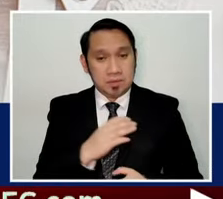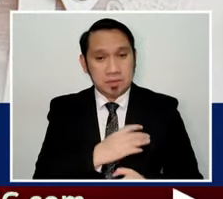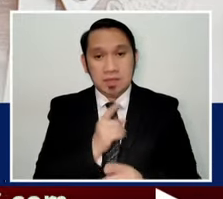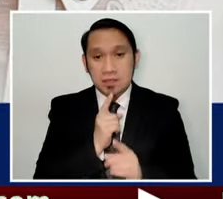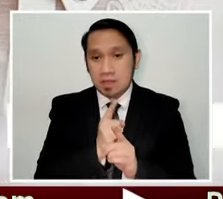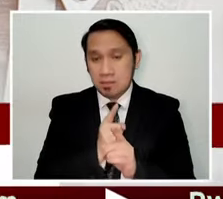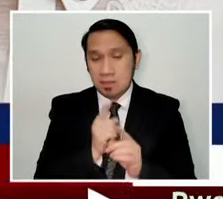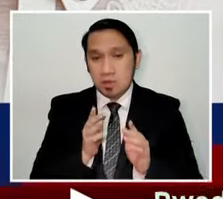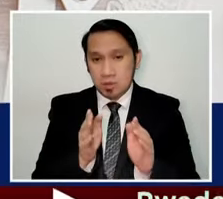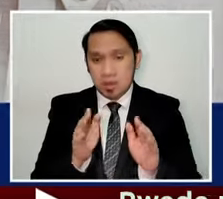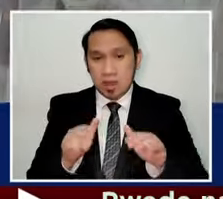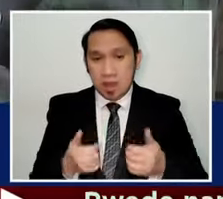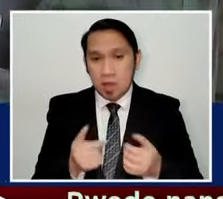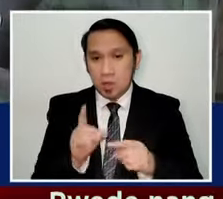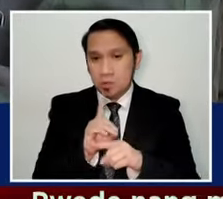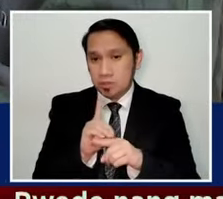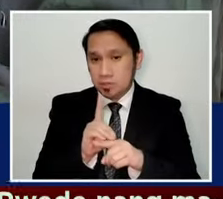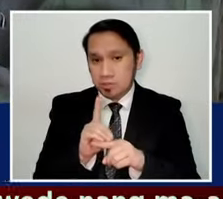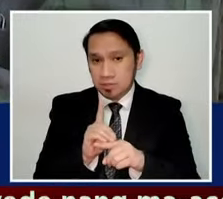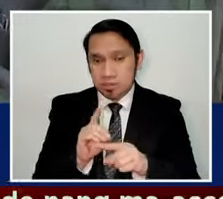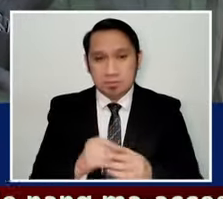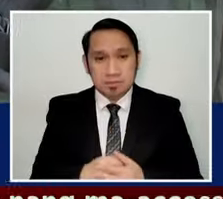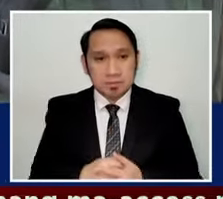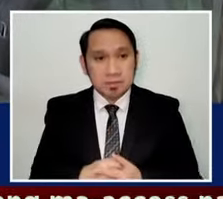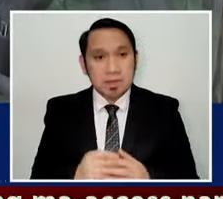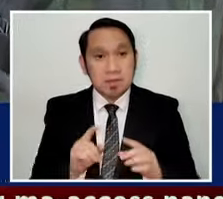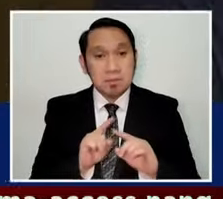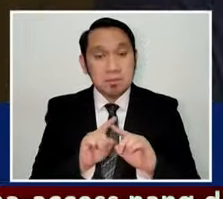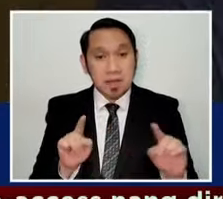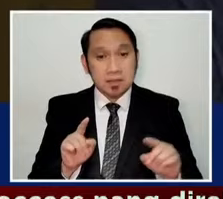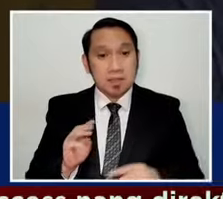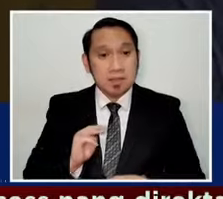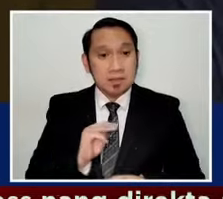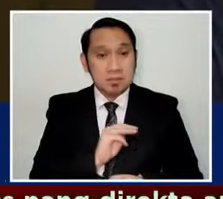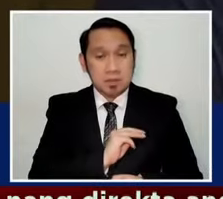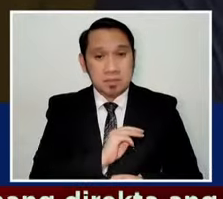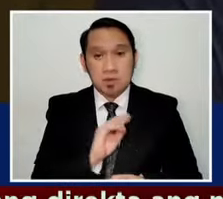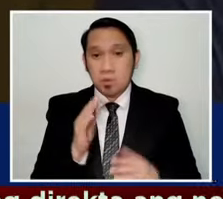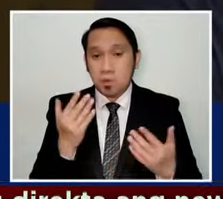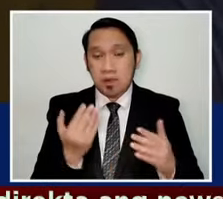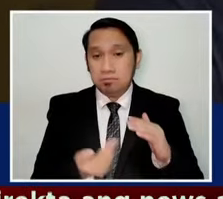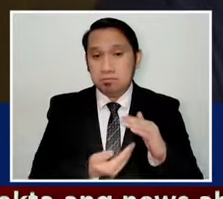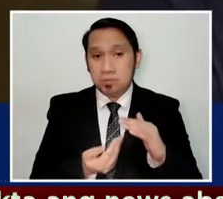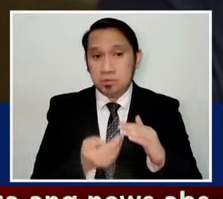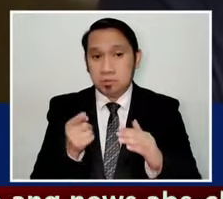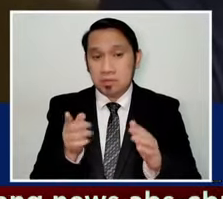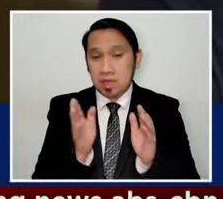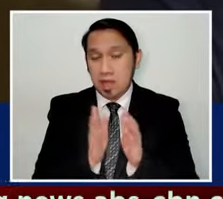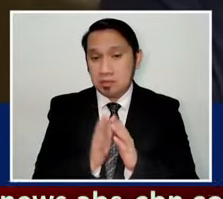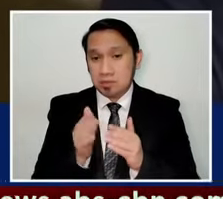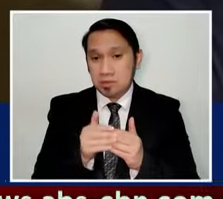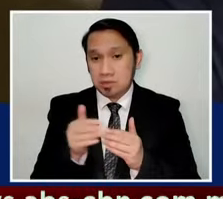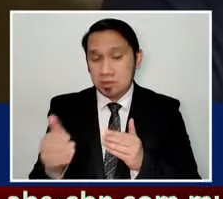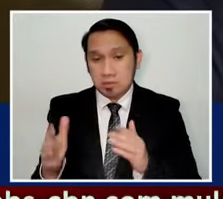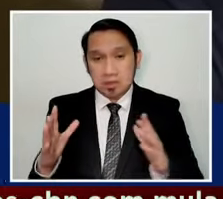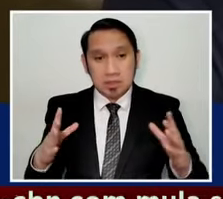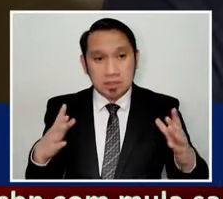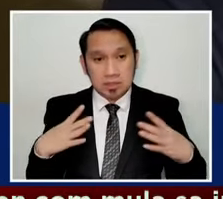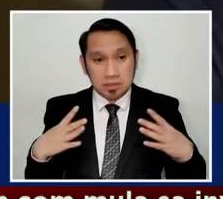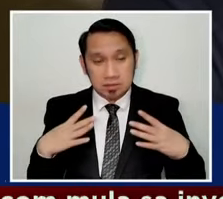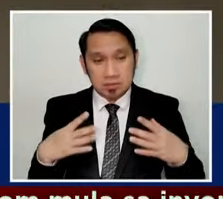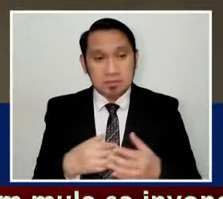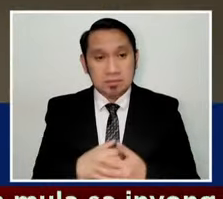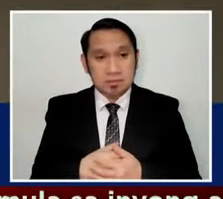para disiplinahin ang kasamahan. Pero para sa isang miyembro ng komite, walang basihan ang hirit na extension ng leave ni Congressman